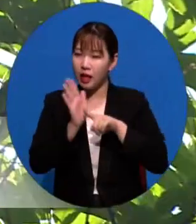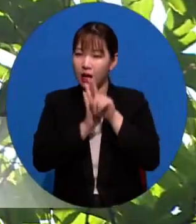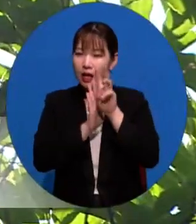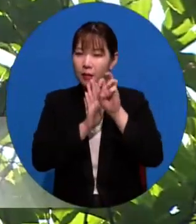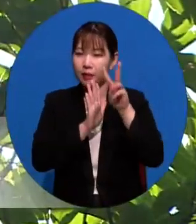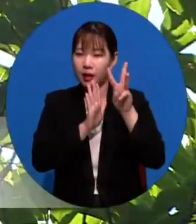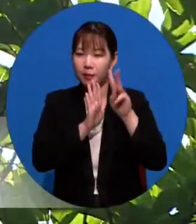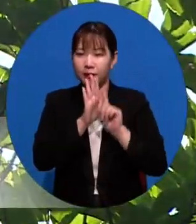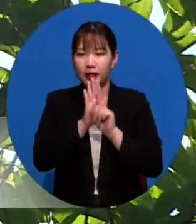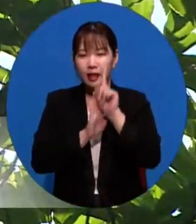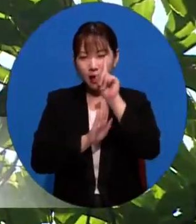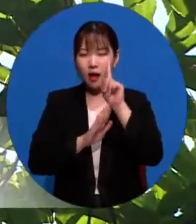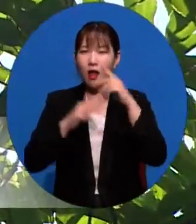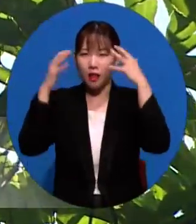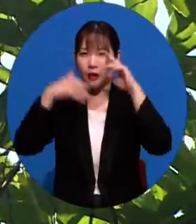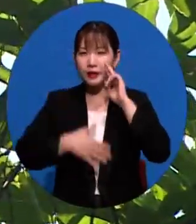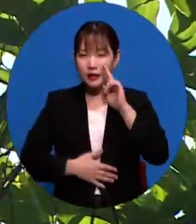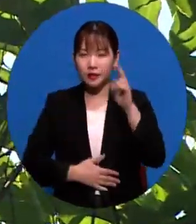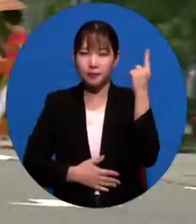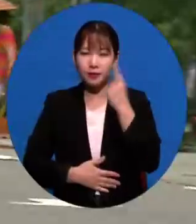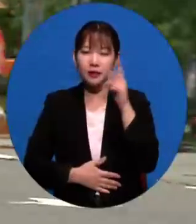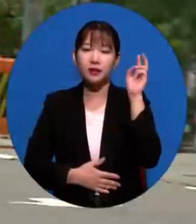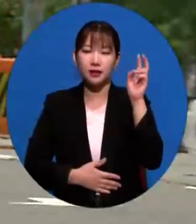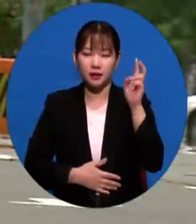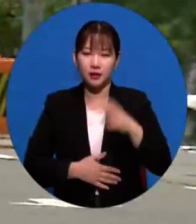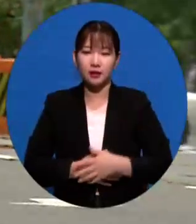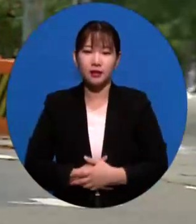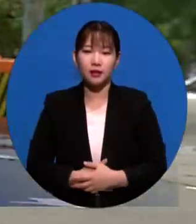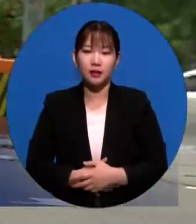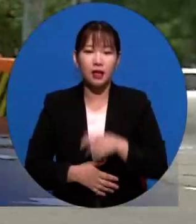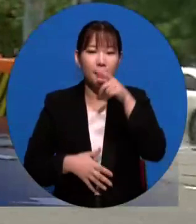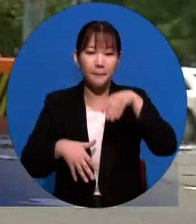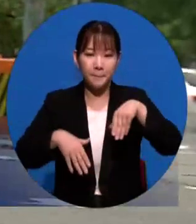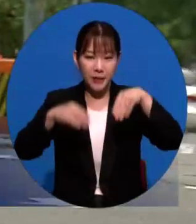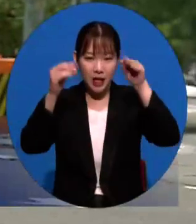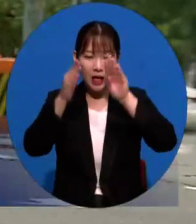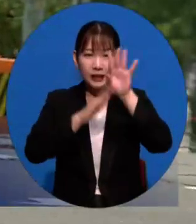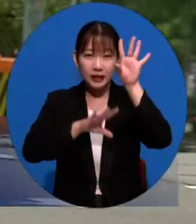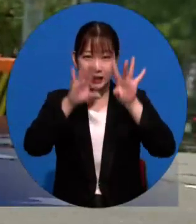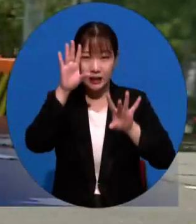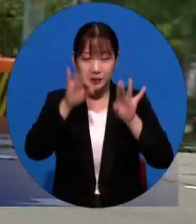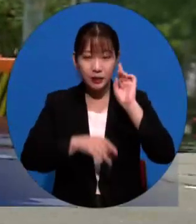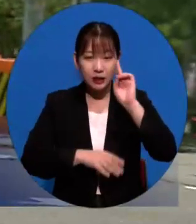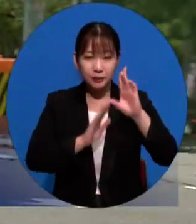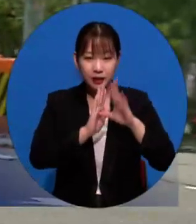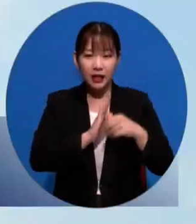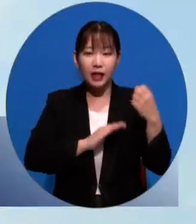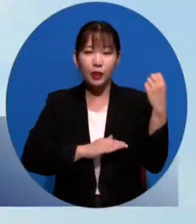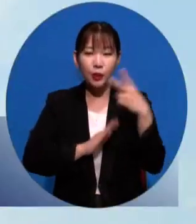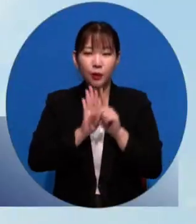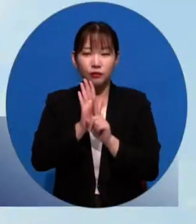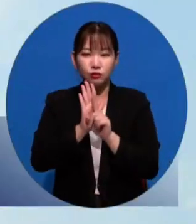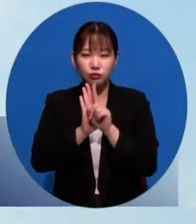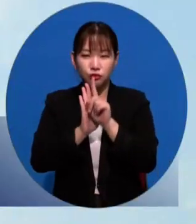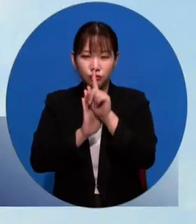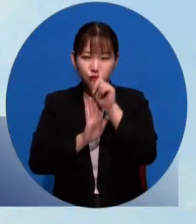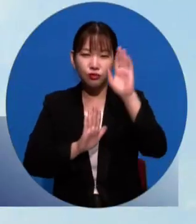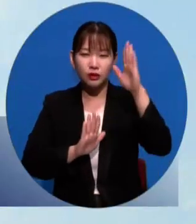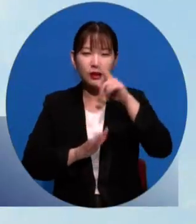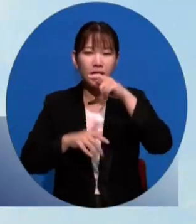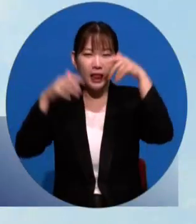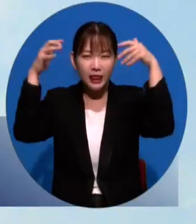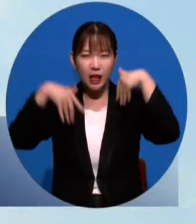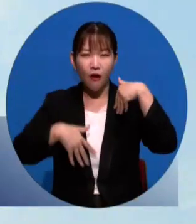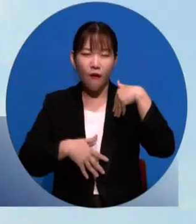오르는 무더위가 찾아올 것으로 예보됐습니다. 비가 그친 후 습도가 높은 상태에서 다시 기온이 오르면서